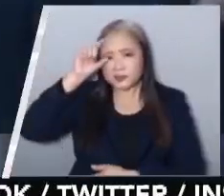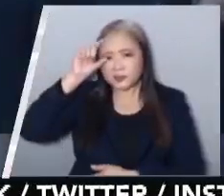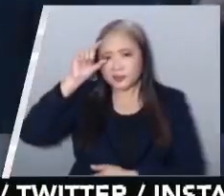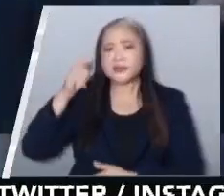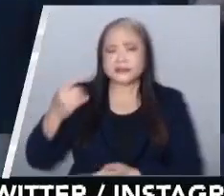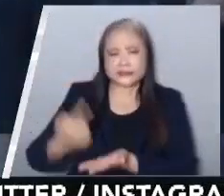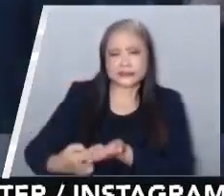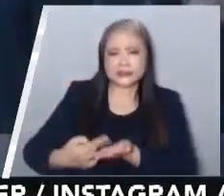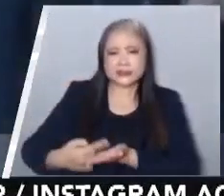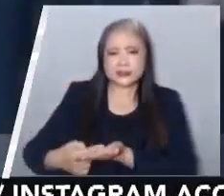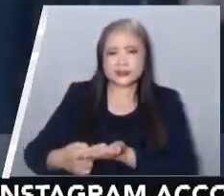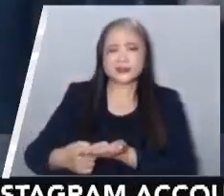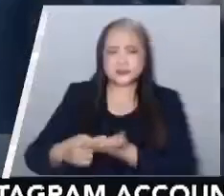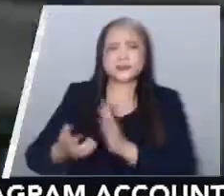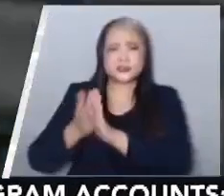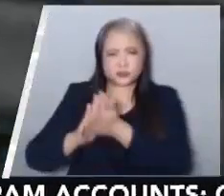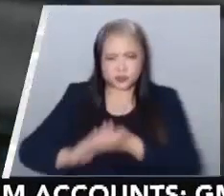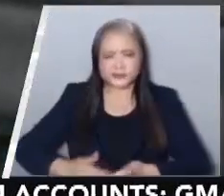peacefully.